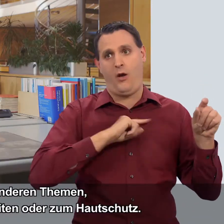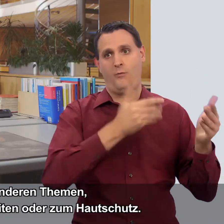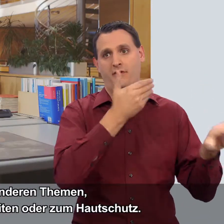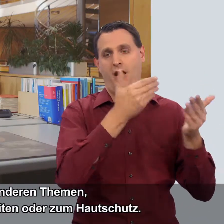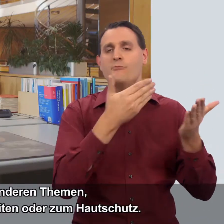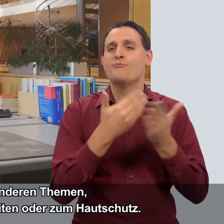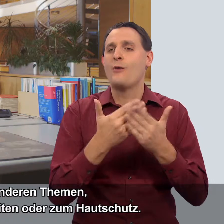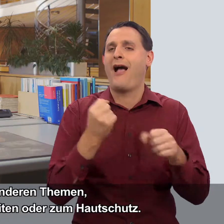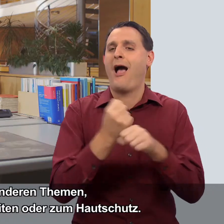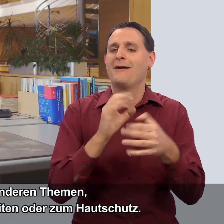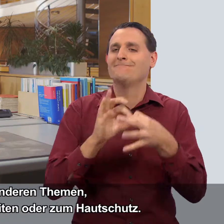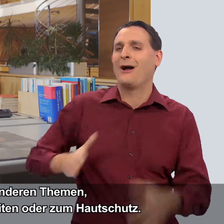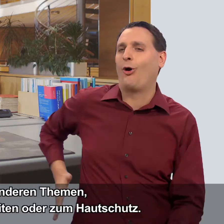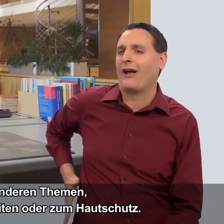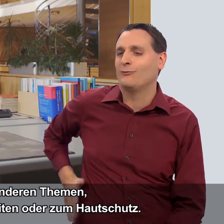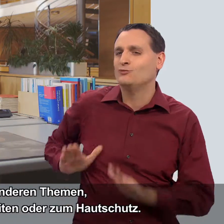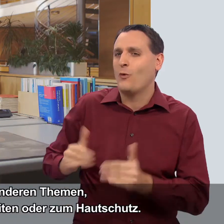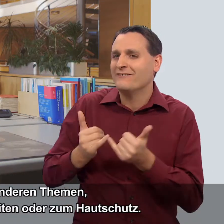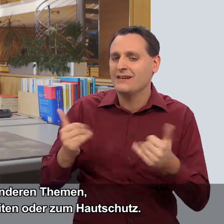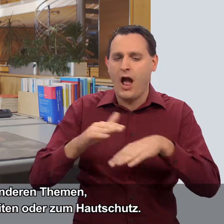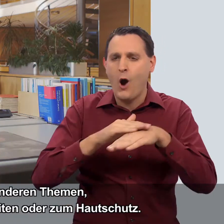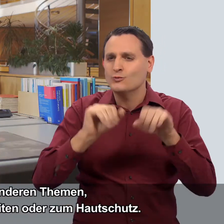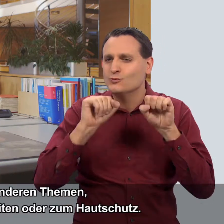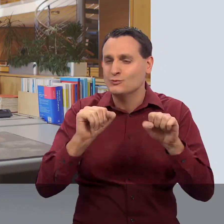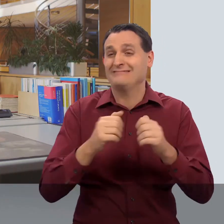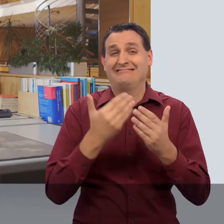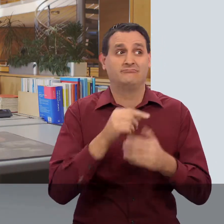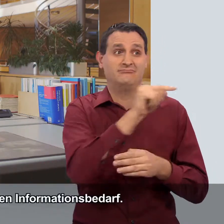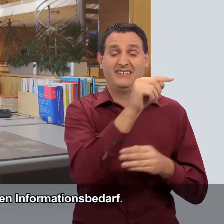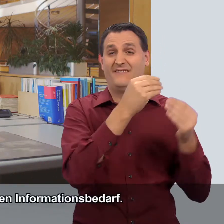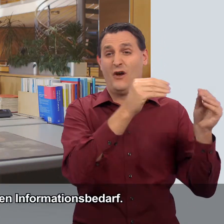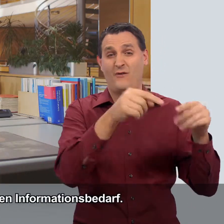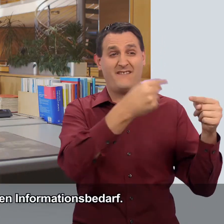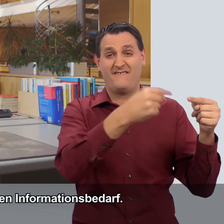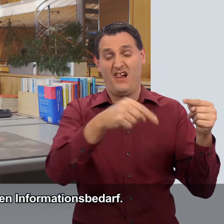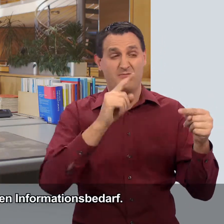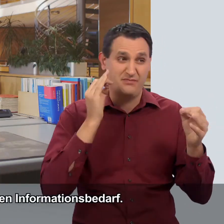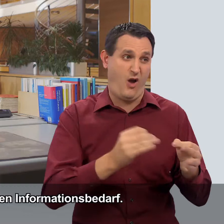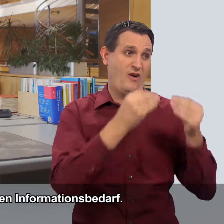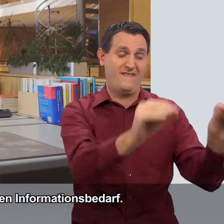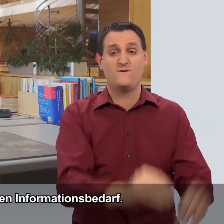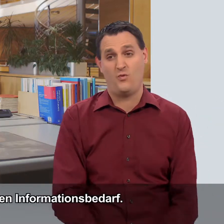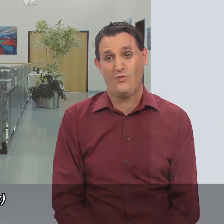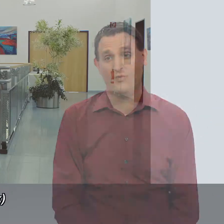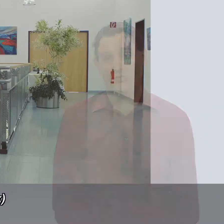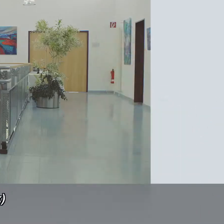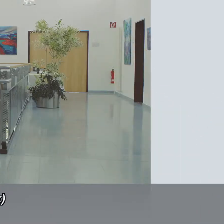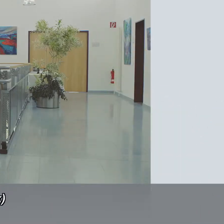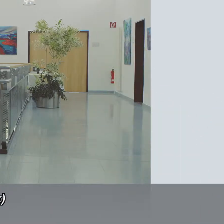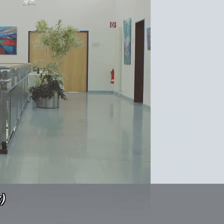zu anderen Themen wie zum rückengerechten Arbeiten oder zum Hautschutz. Da gibt es noch immer großen Informationsbedarf.